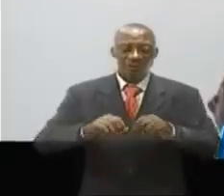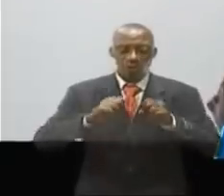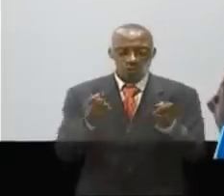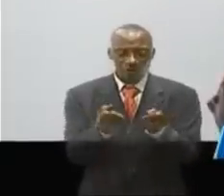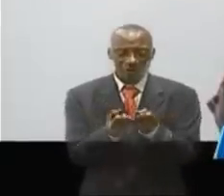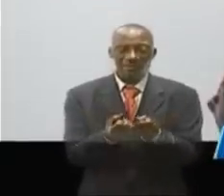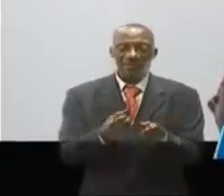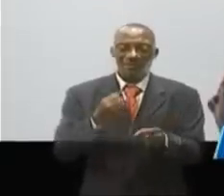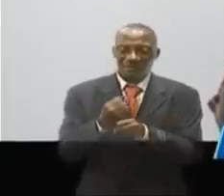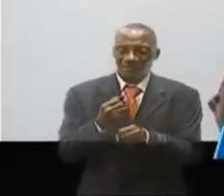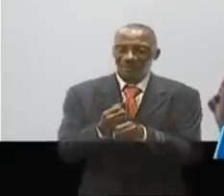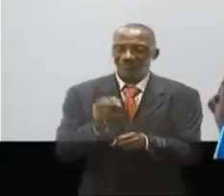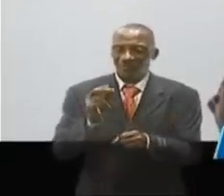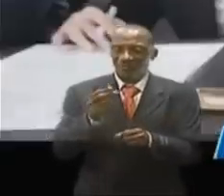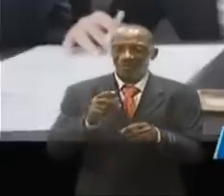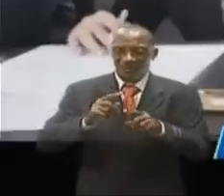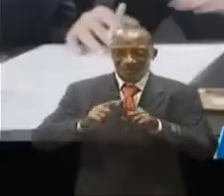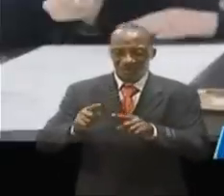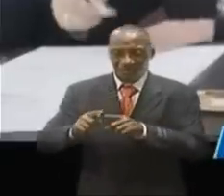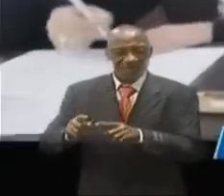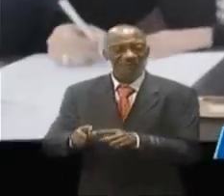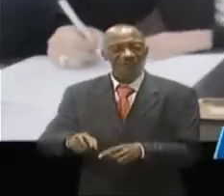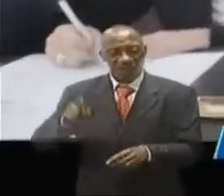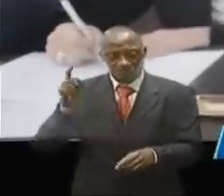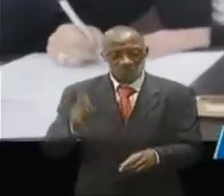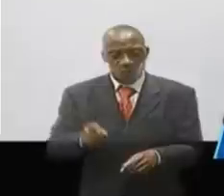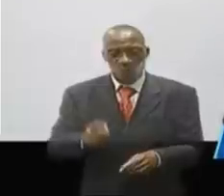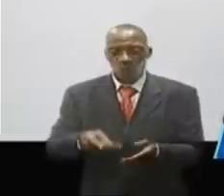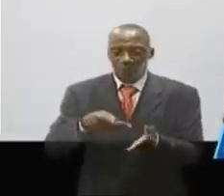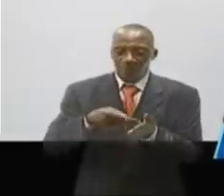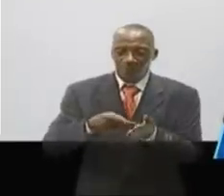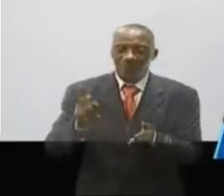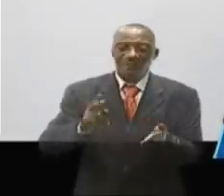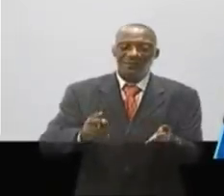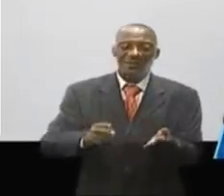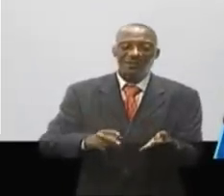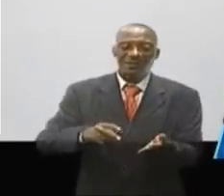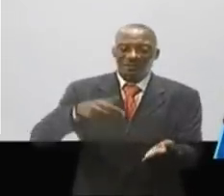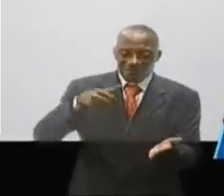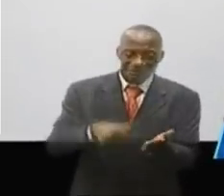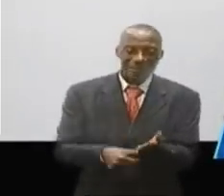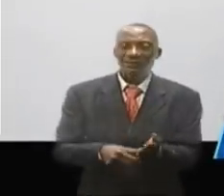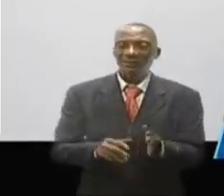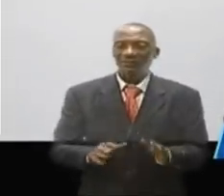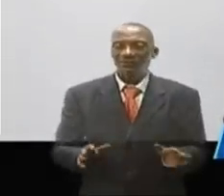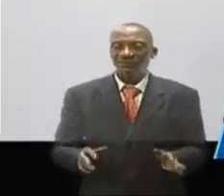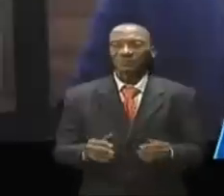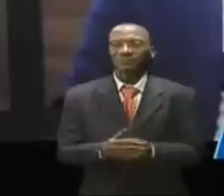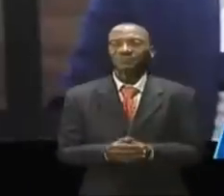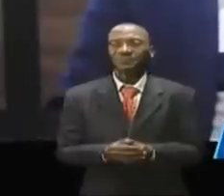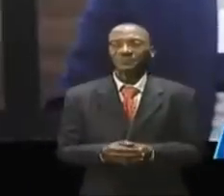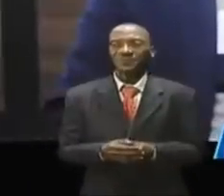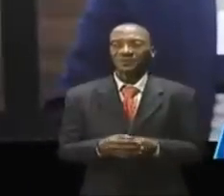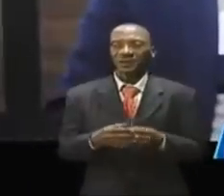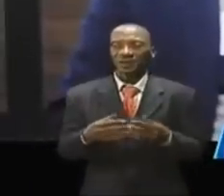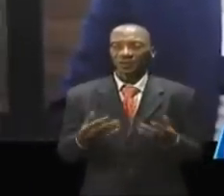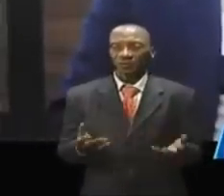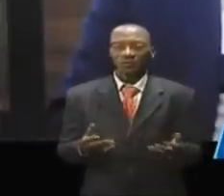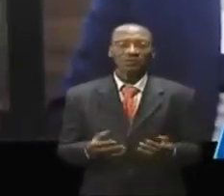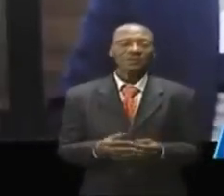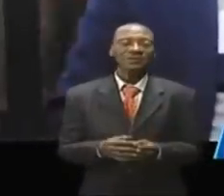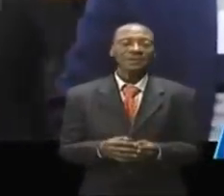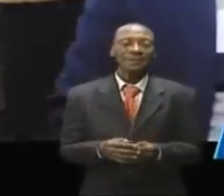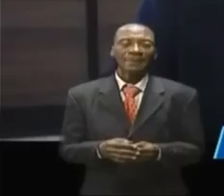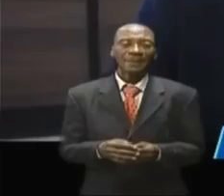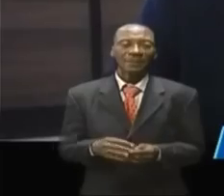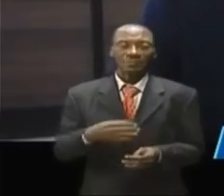minières et j'en passe. Le souci de la gouverneure Massouka qu'elle a tenu à partager avec chacun est de doter le